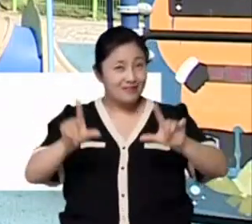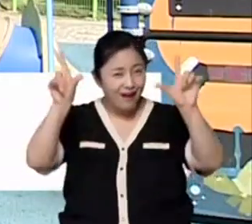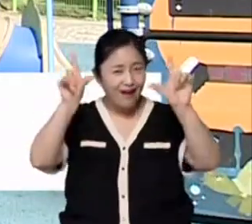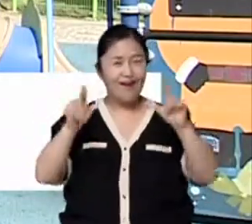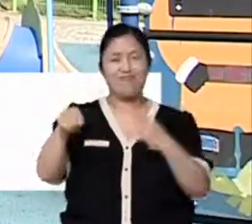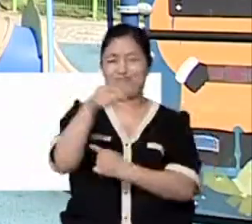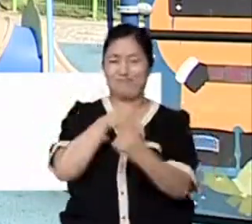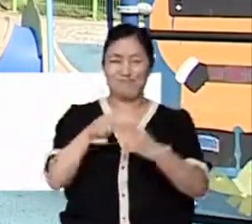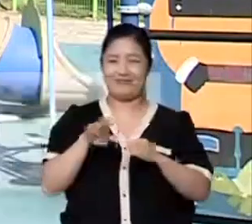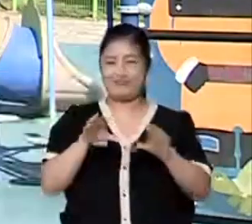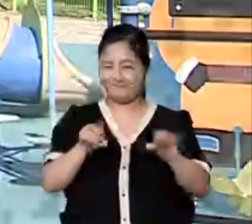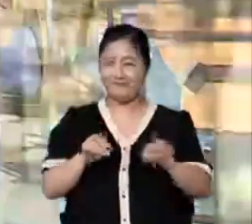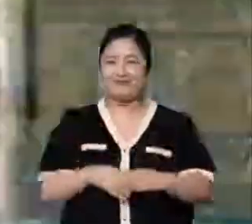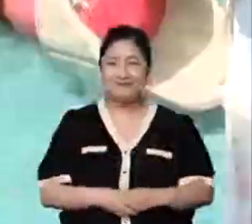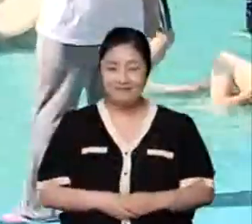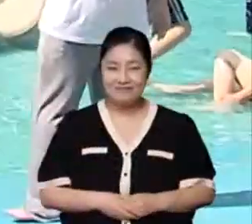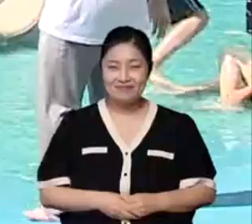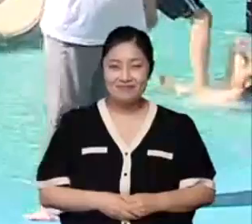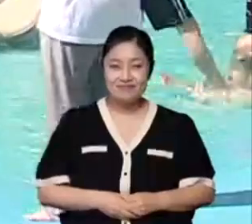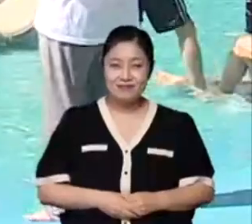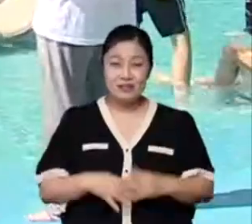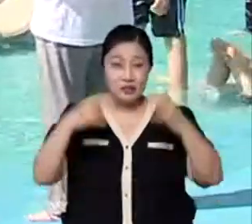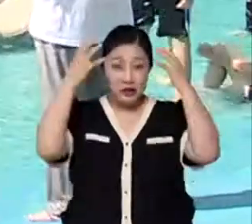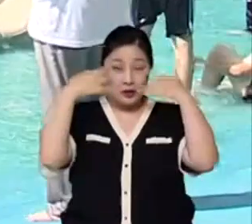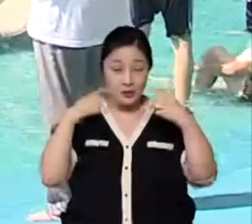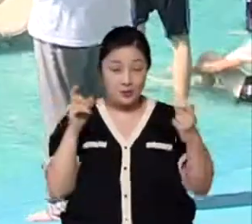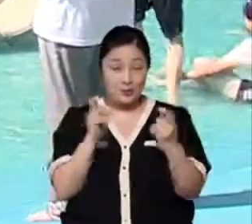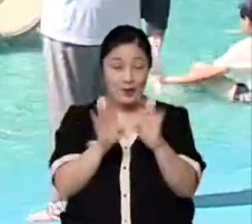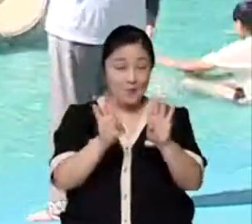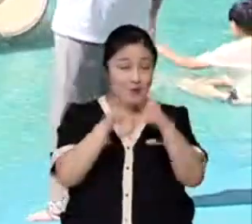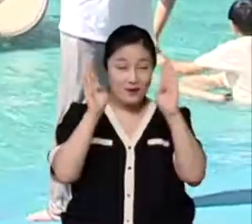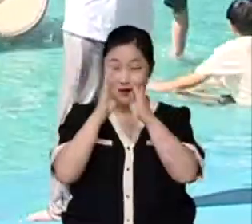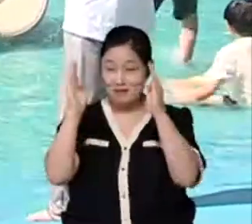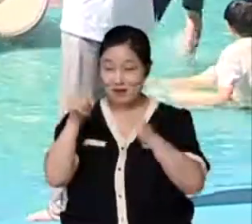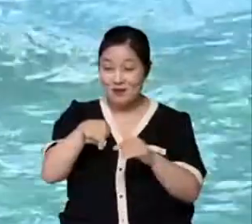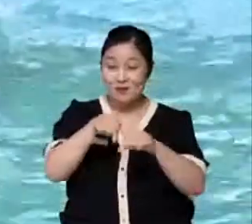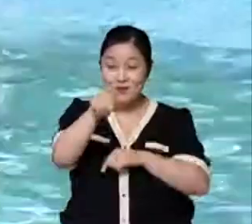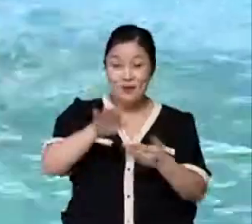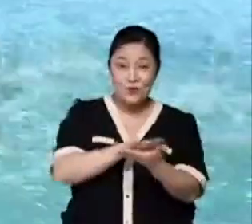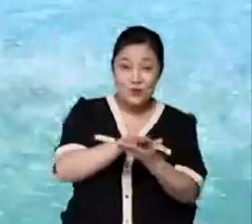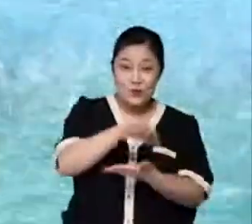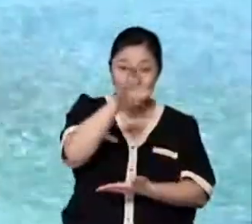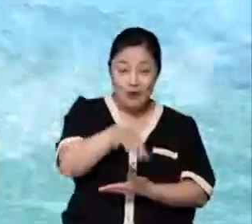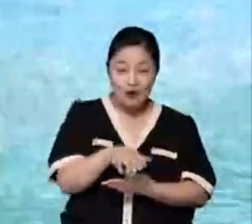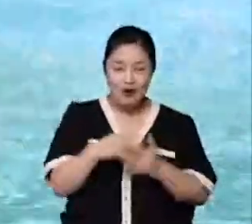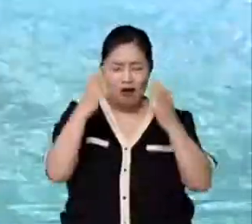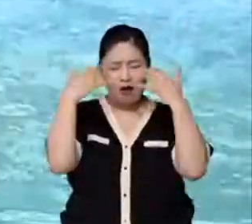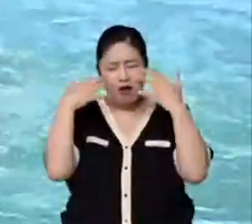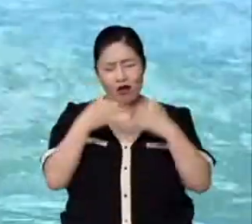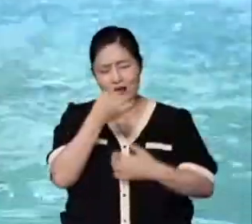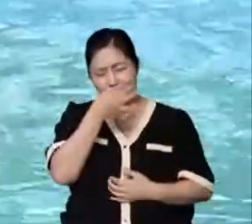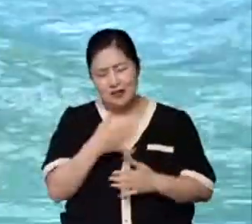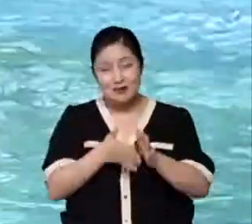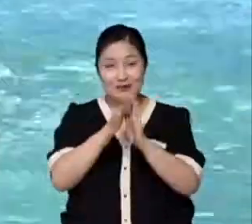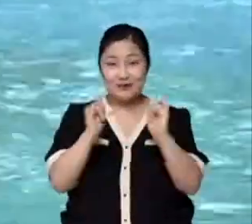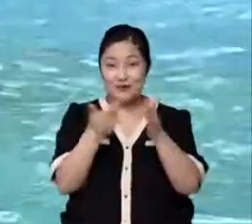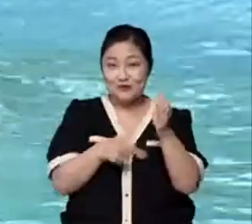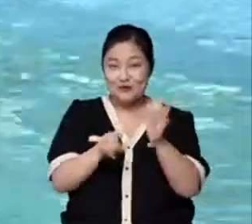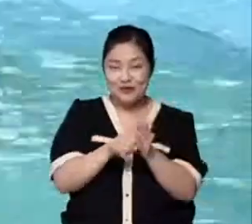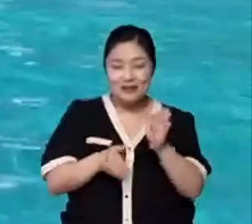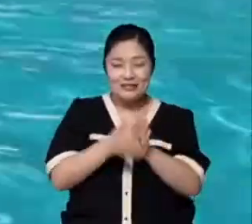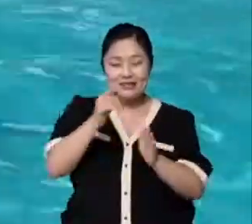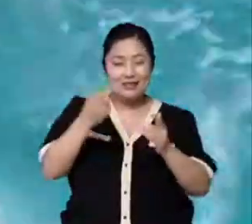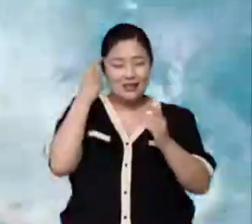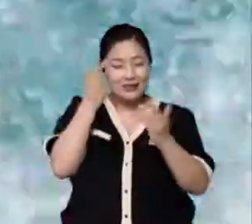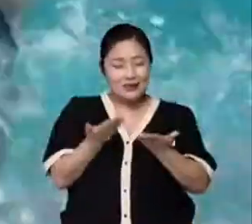날에는 운영을 하지 않습니다. 여름철을 맞아 문을 연 야외 물놀이장들이 무더위에 지친 시민들을 위한 도심